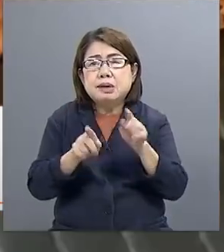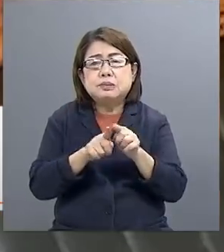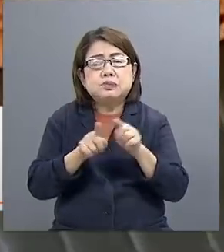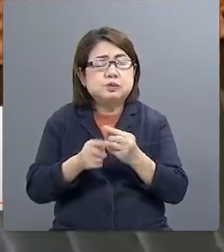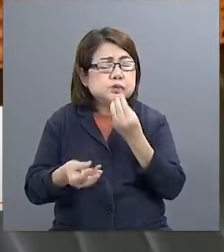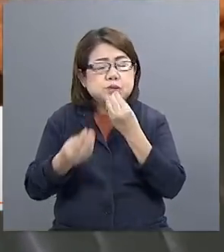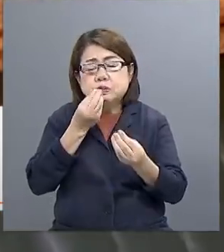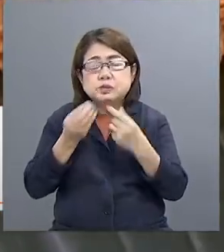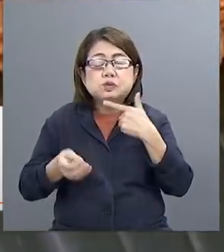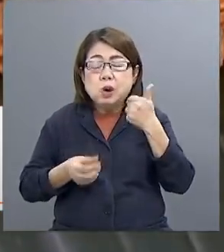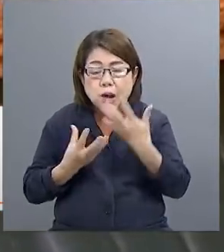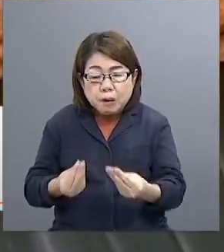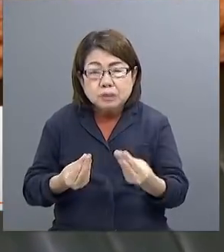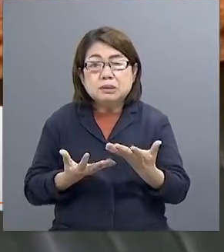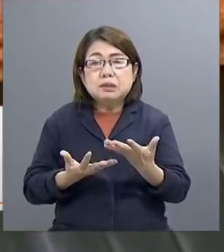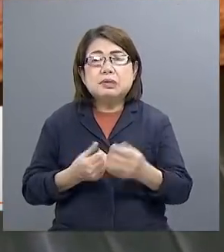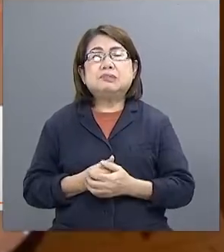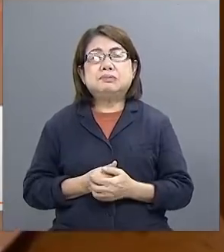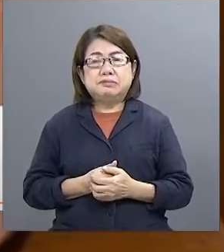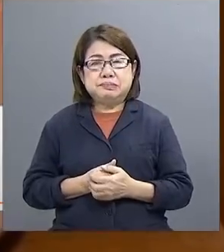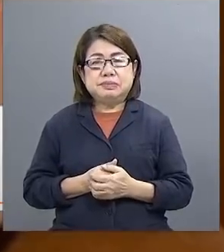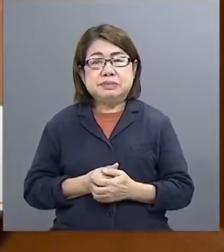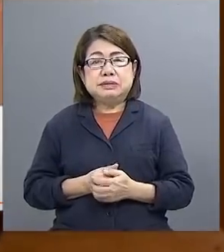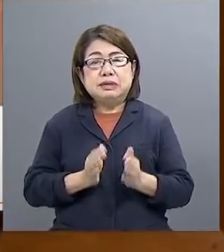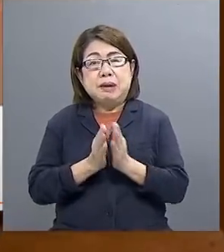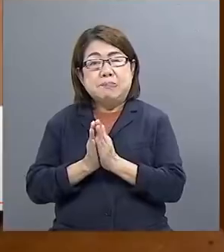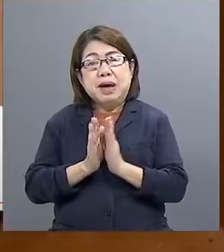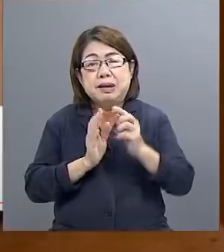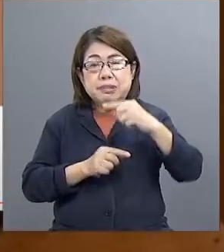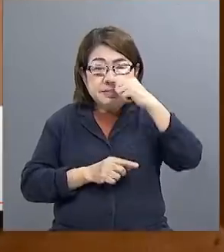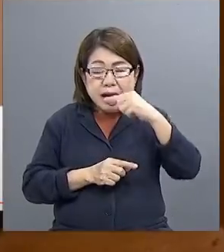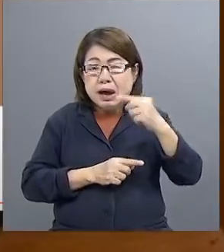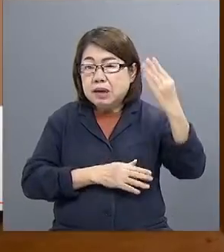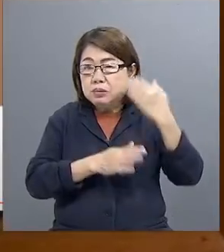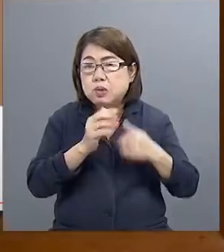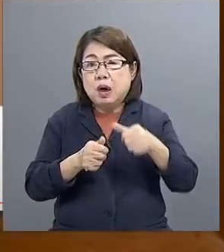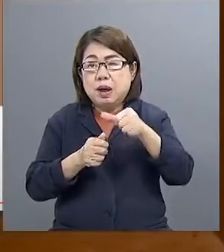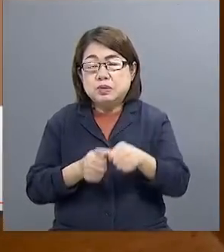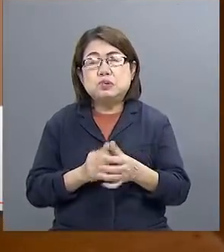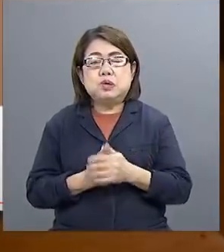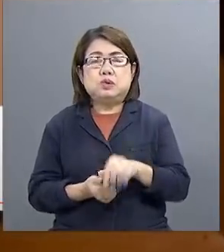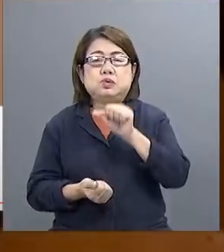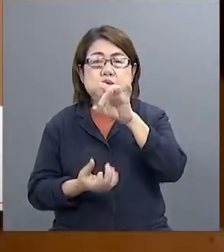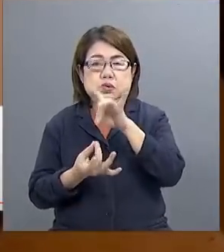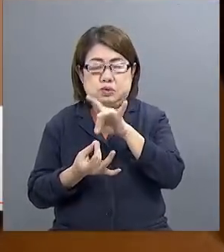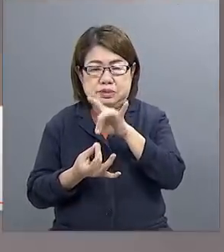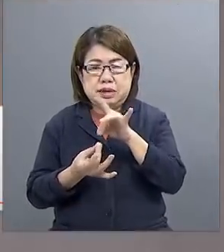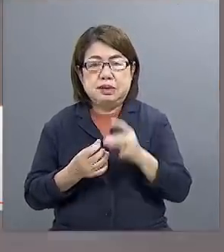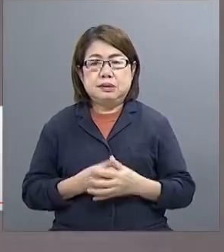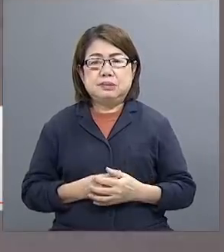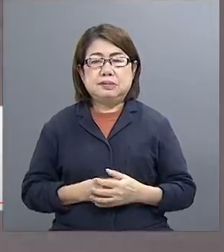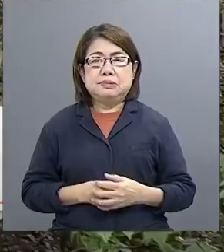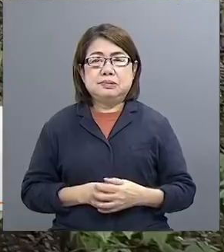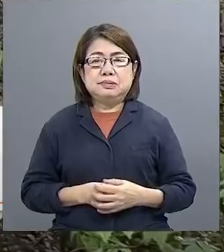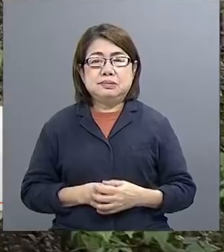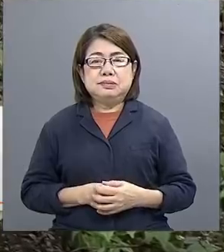เลยค่ะโดยไทยพวนบ้านหาดเสี้ยวนั้นเป็นชุมชนในหมู่บ้านหาดเสี้ยวอำเภอศรีสัชนาลัยจังหวัดสุโขทัยนะครับที่